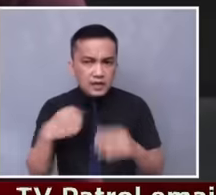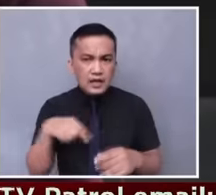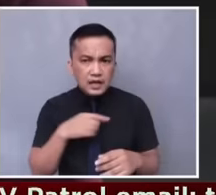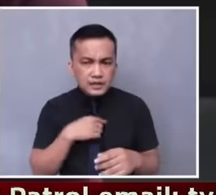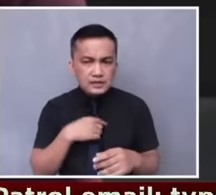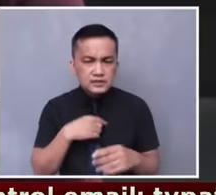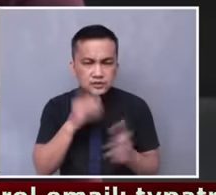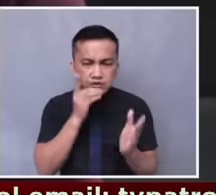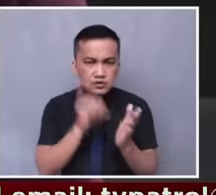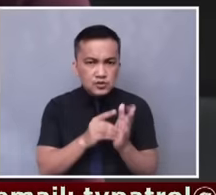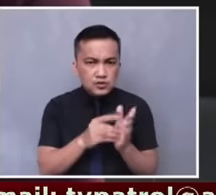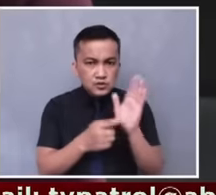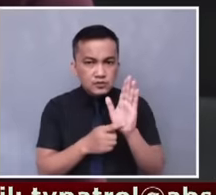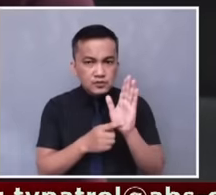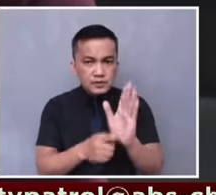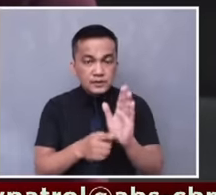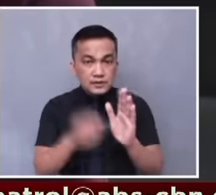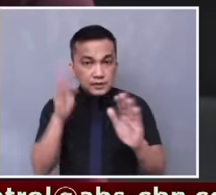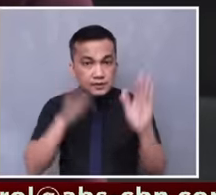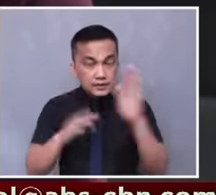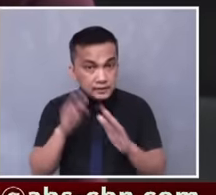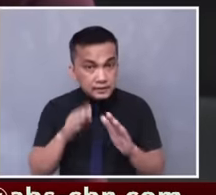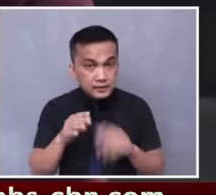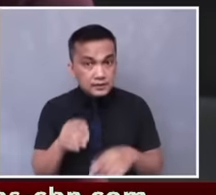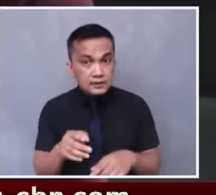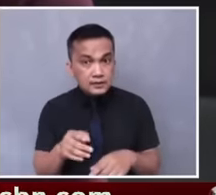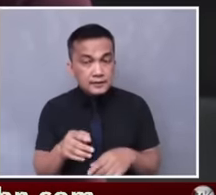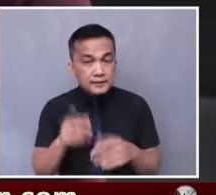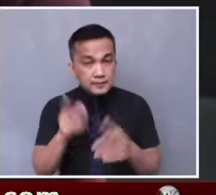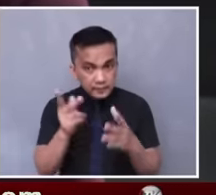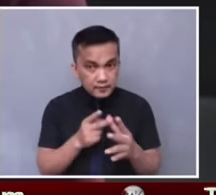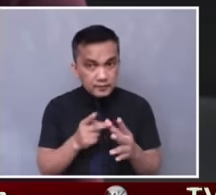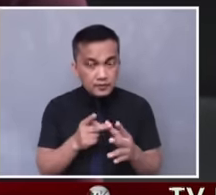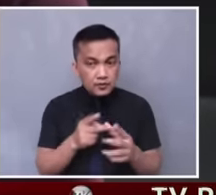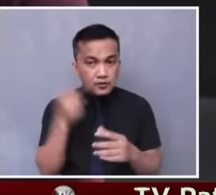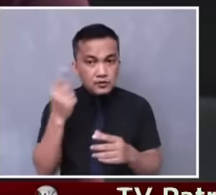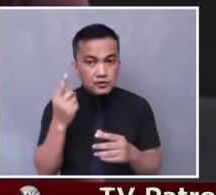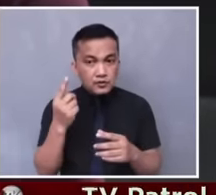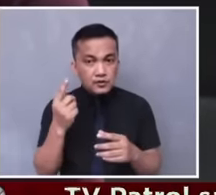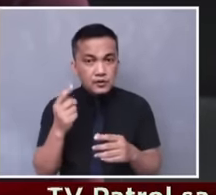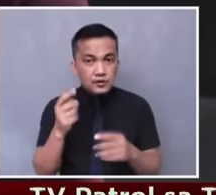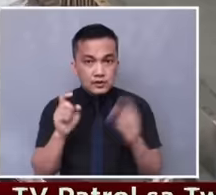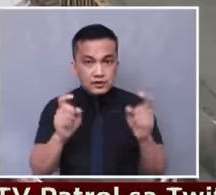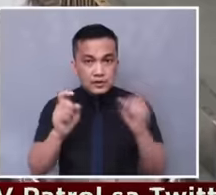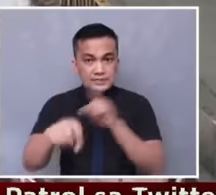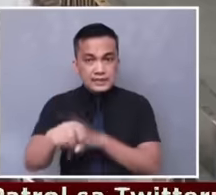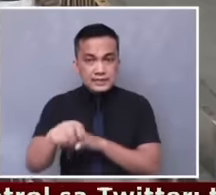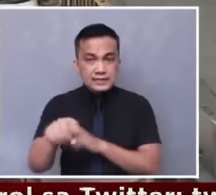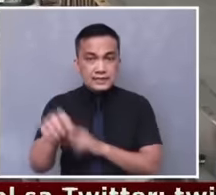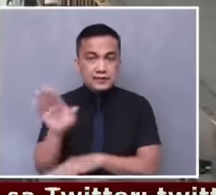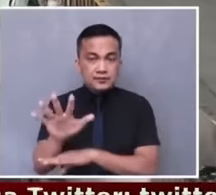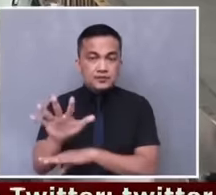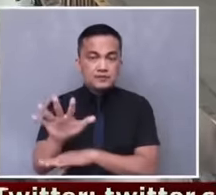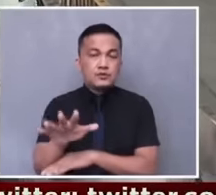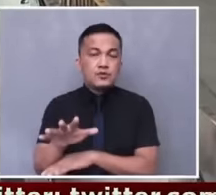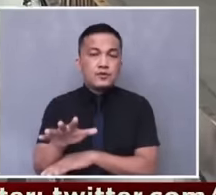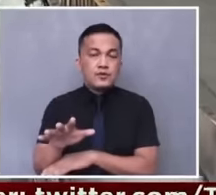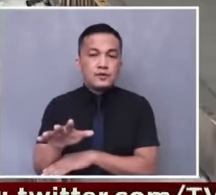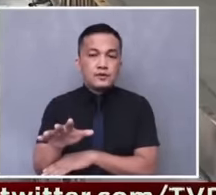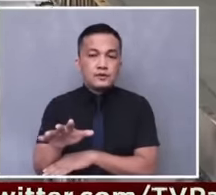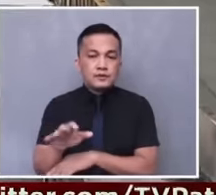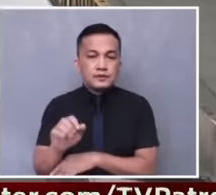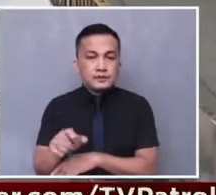will show that the problem primarily is only during rush hours in the afternoon. It's